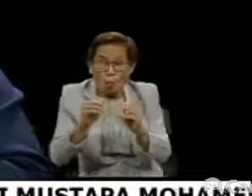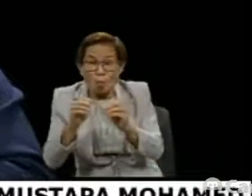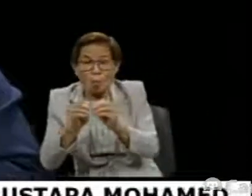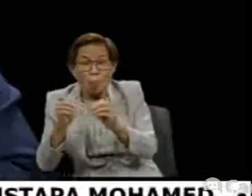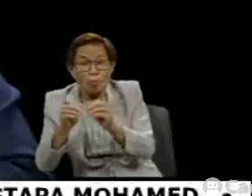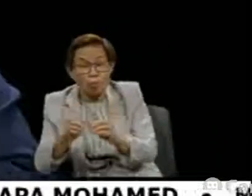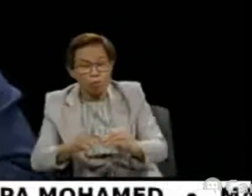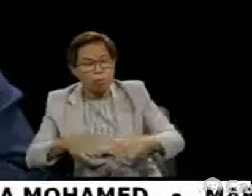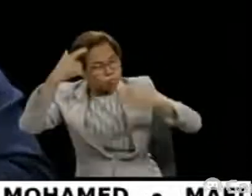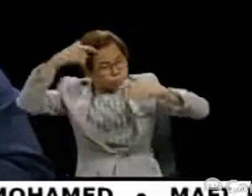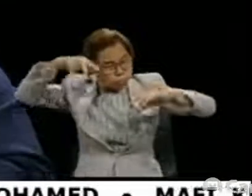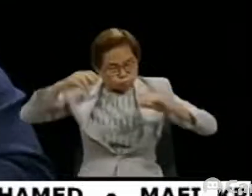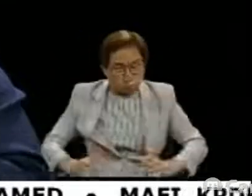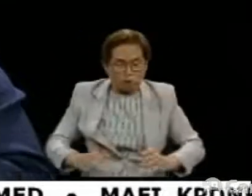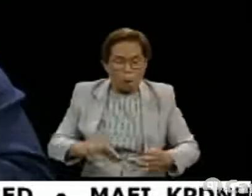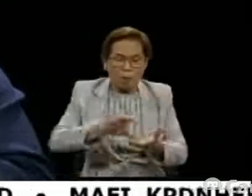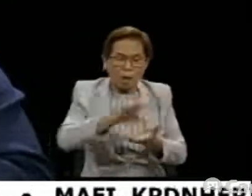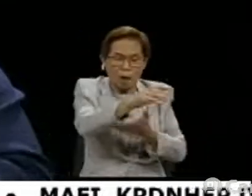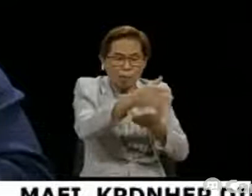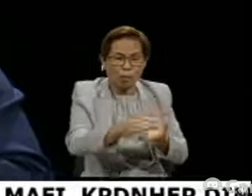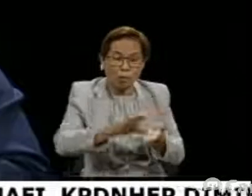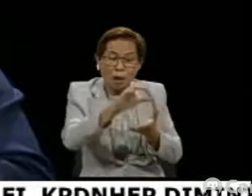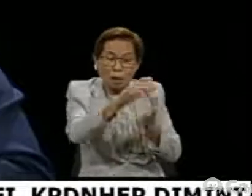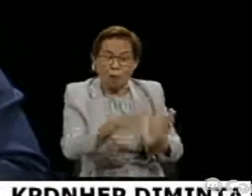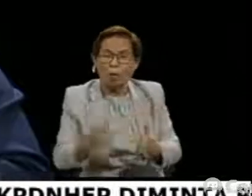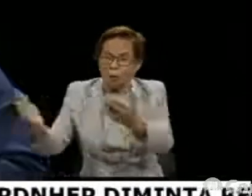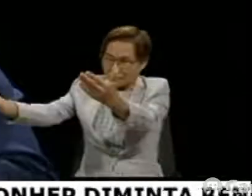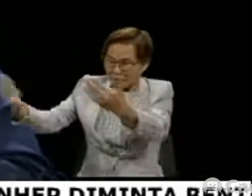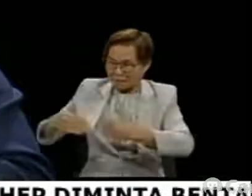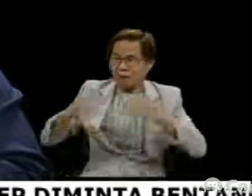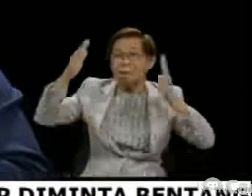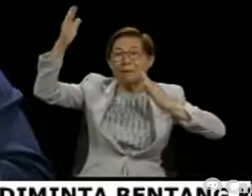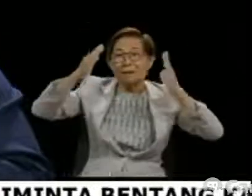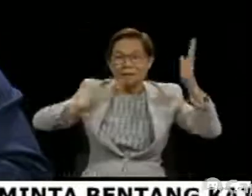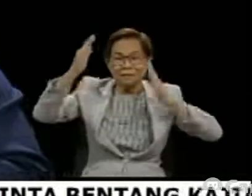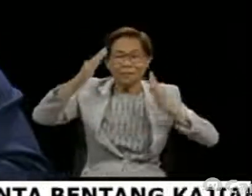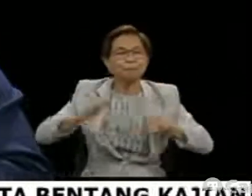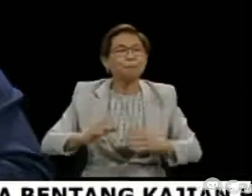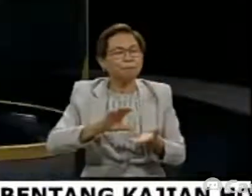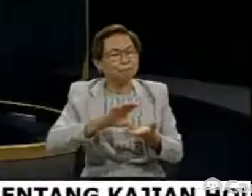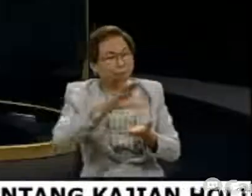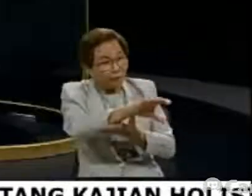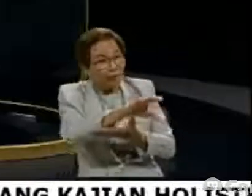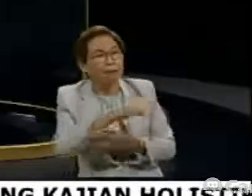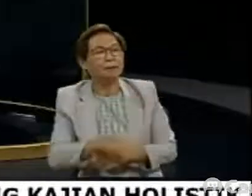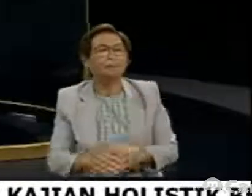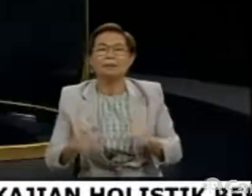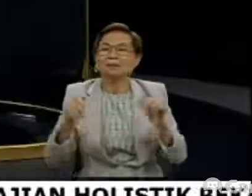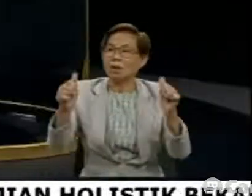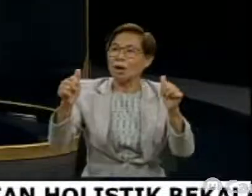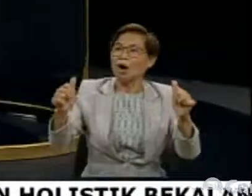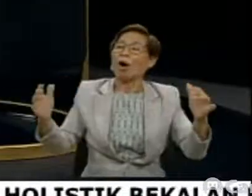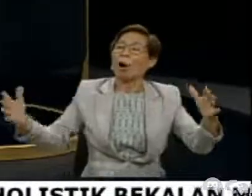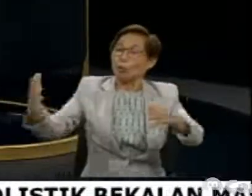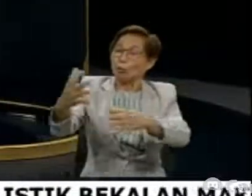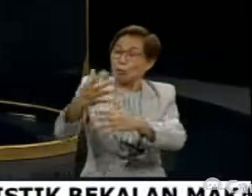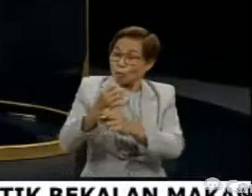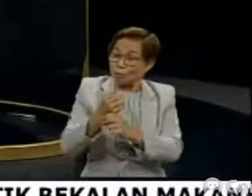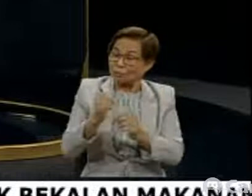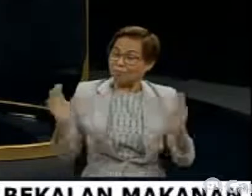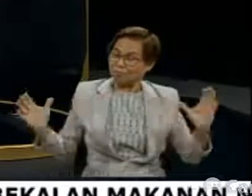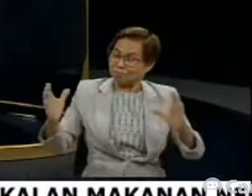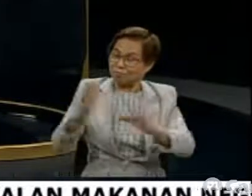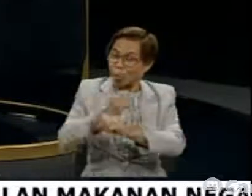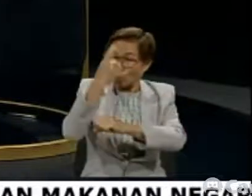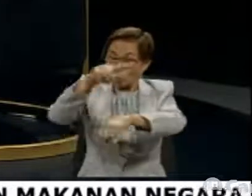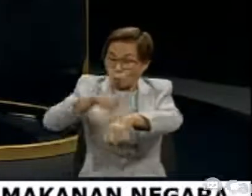Confident kepada Prabu prabo juga untuk masuk Mbak ke dalam Mega Gita oke albaitu rumusannya untuk waktu ini karena kita